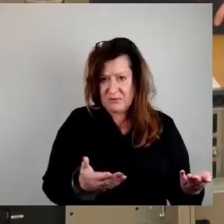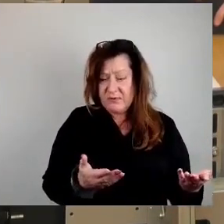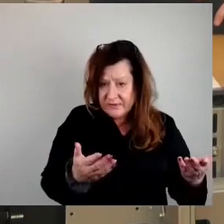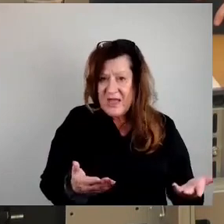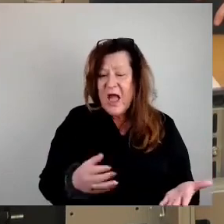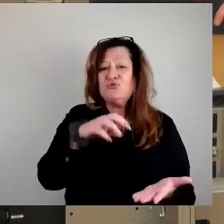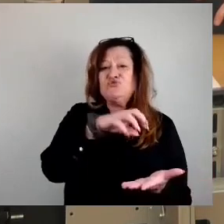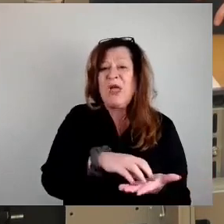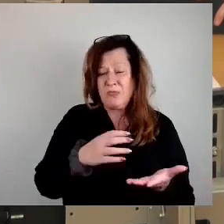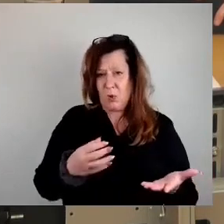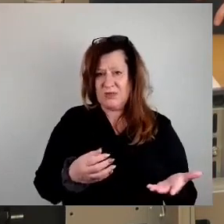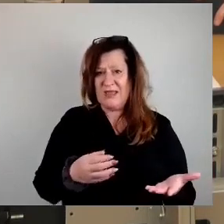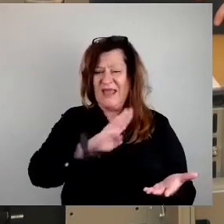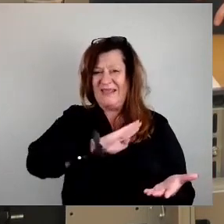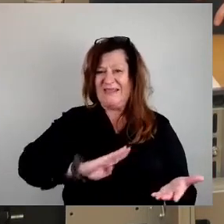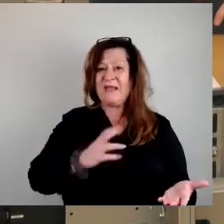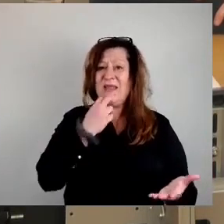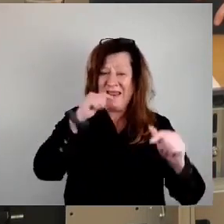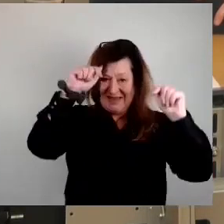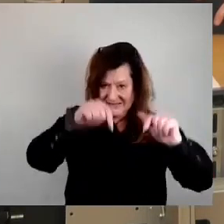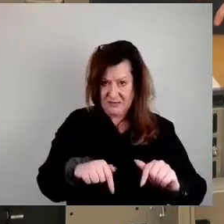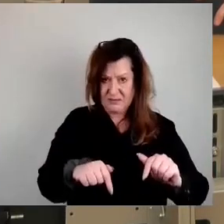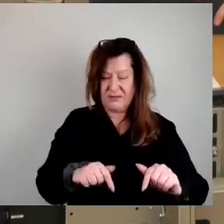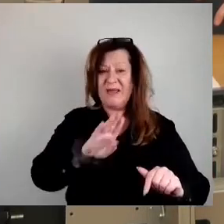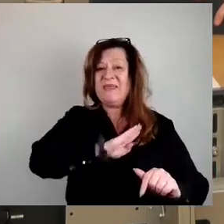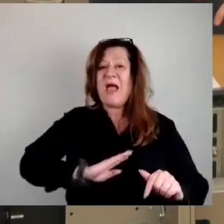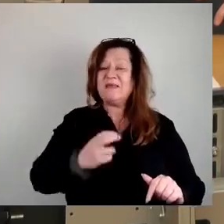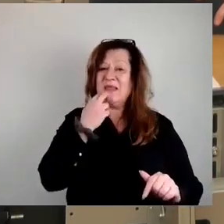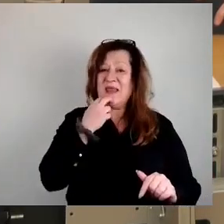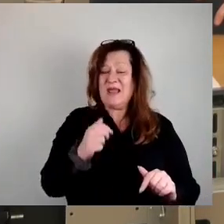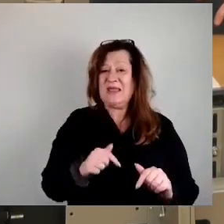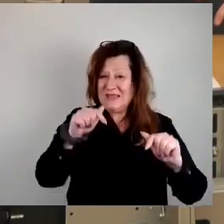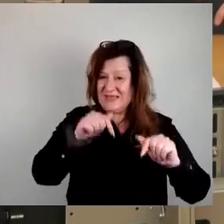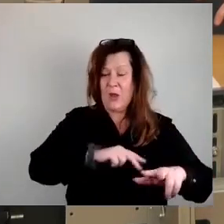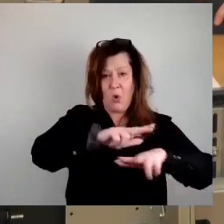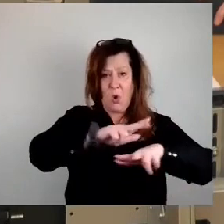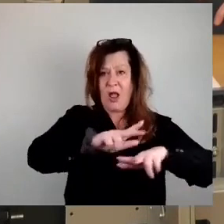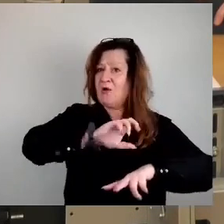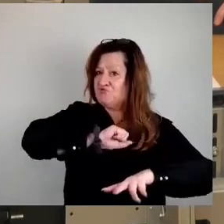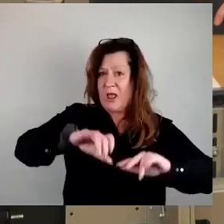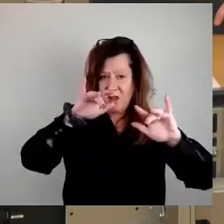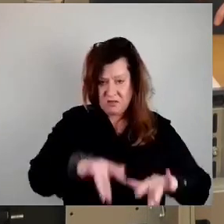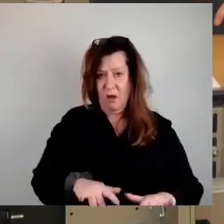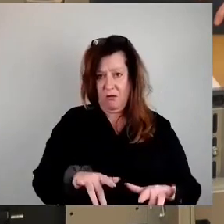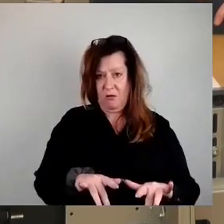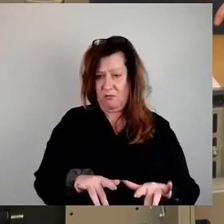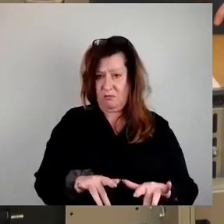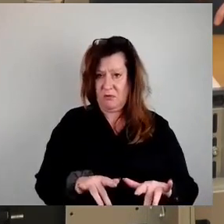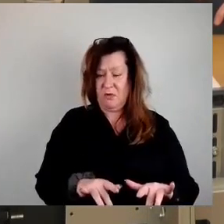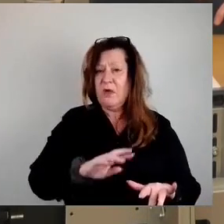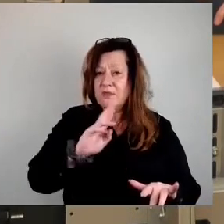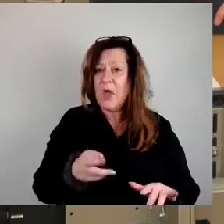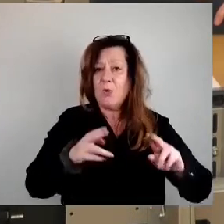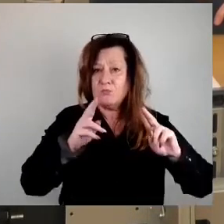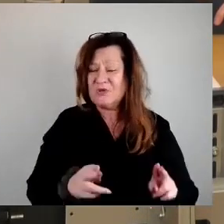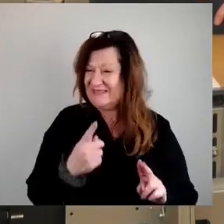Die Sachsenenergie ist hier. Die Sachsenenergie kann hier organisieren, sich schnell vor Ort. Und deswegen muss, und das ist einer der Punkte